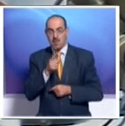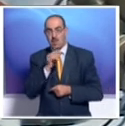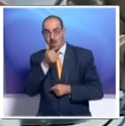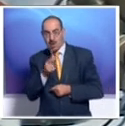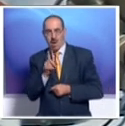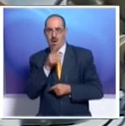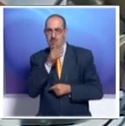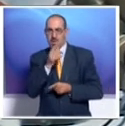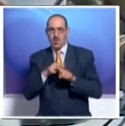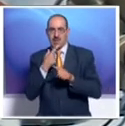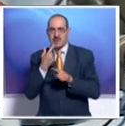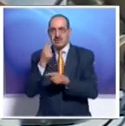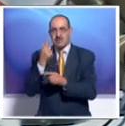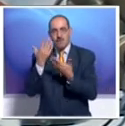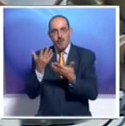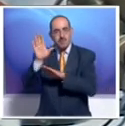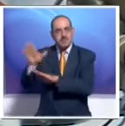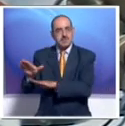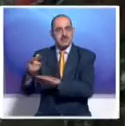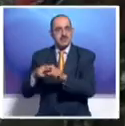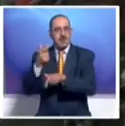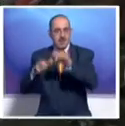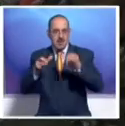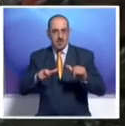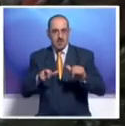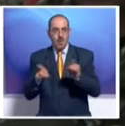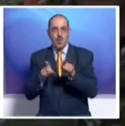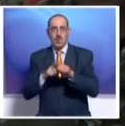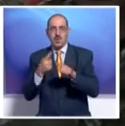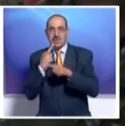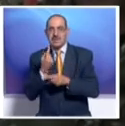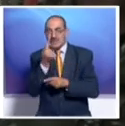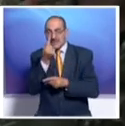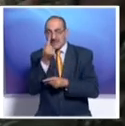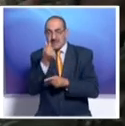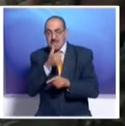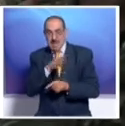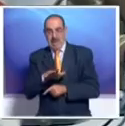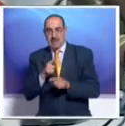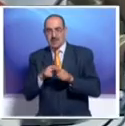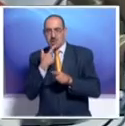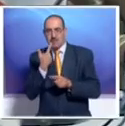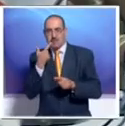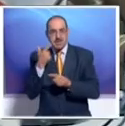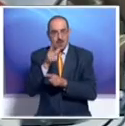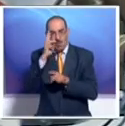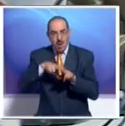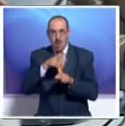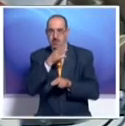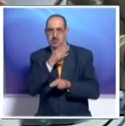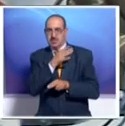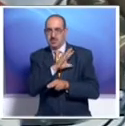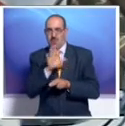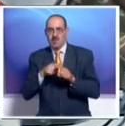حريص على أن لا تراق قطرة دم جزائري واحدة خدمة